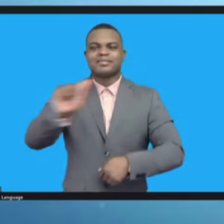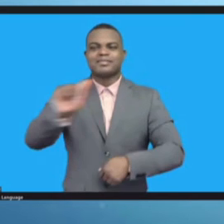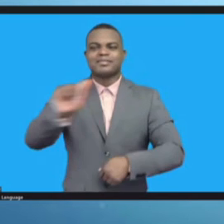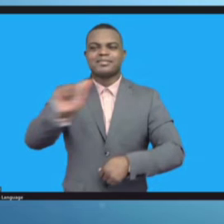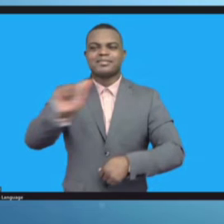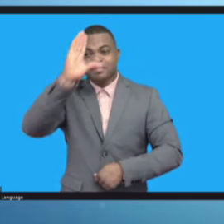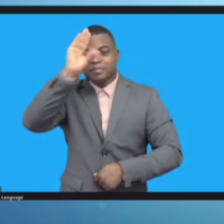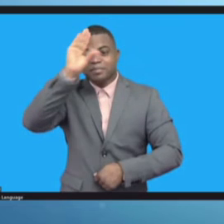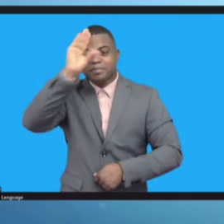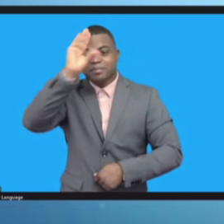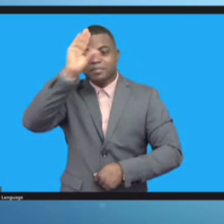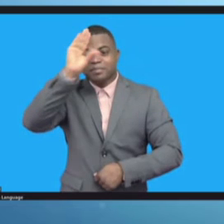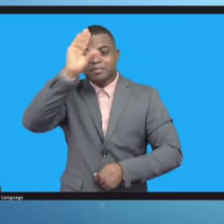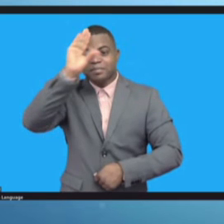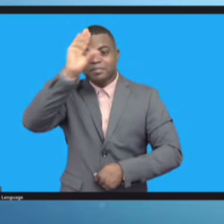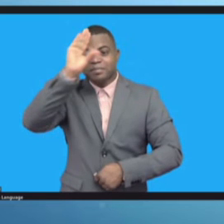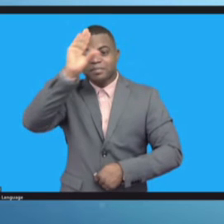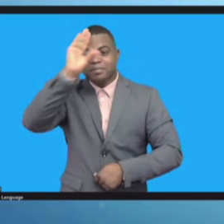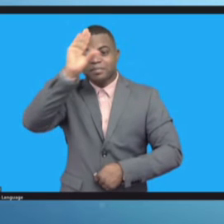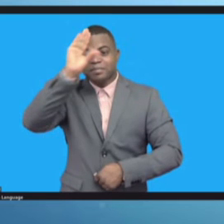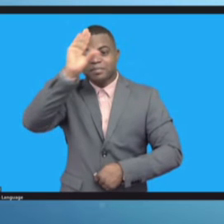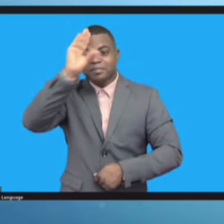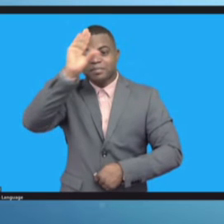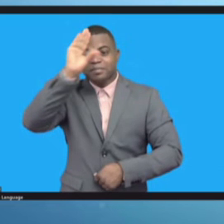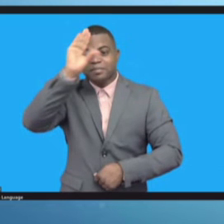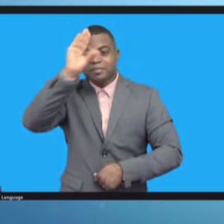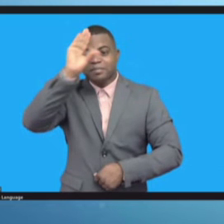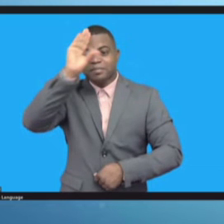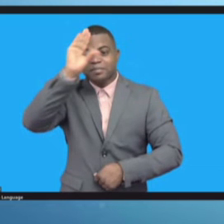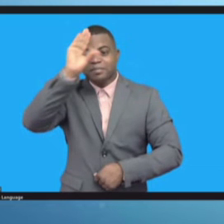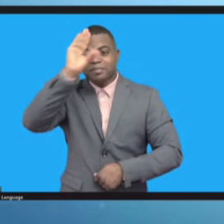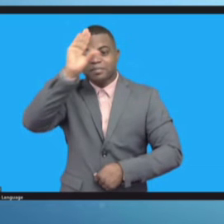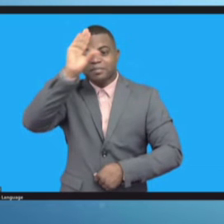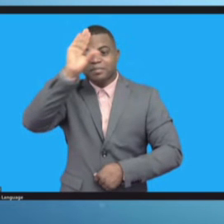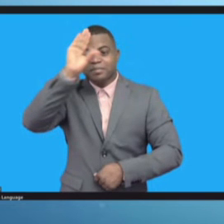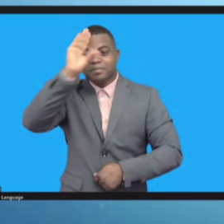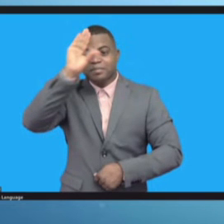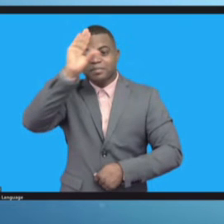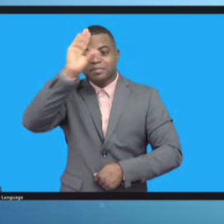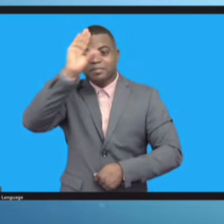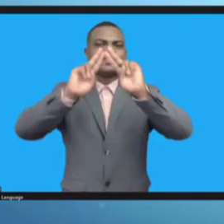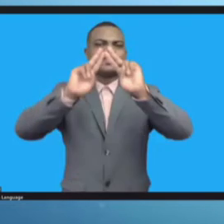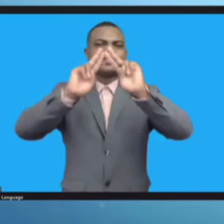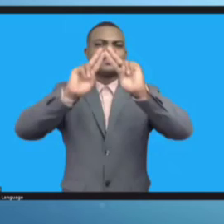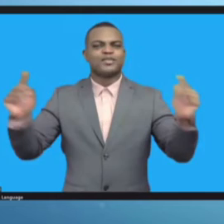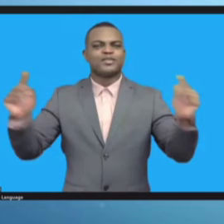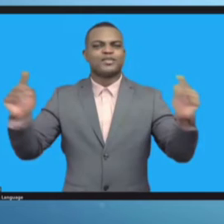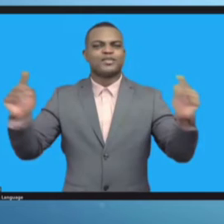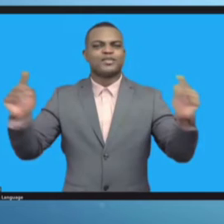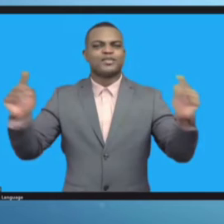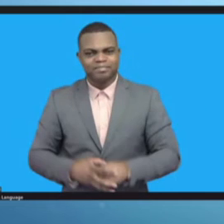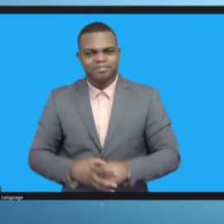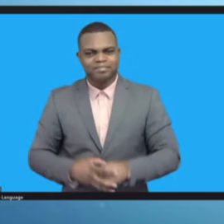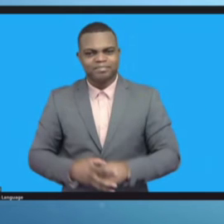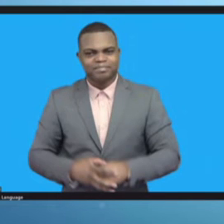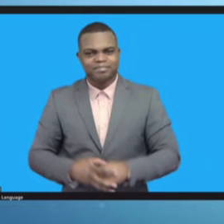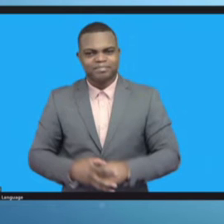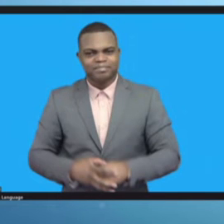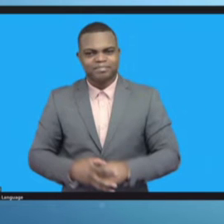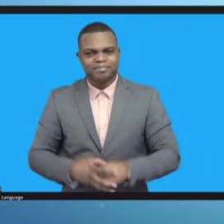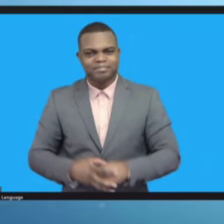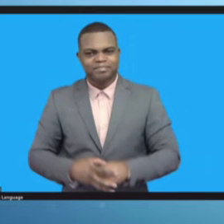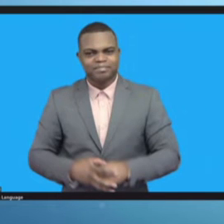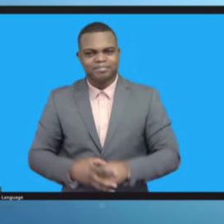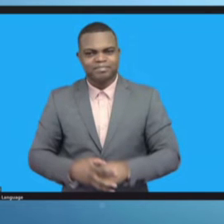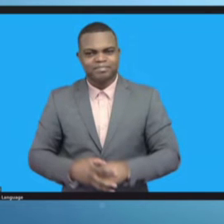这个多利相关方模型的平台是一个重要的历史性事件。